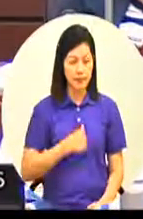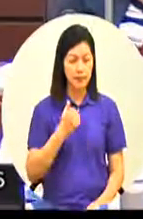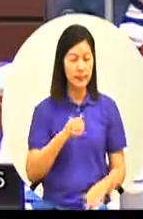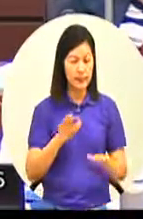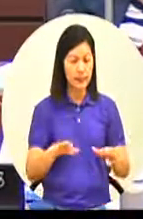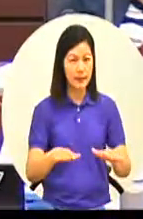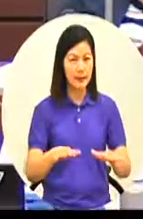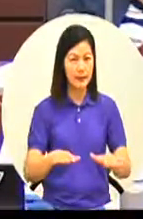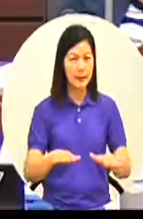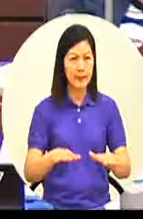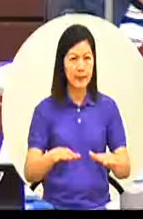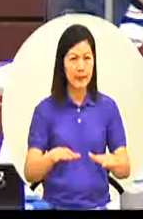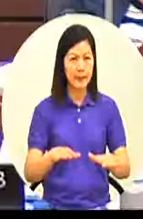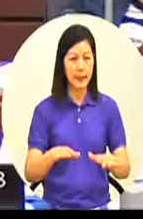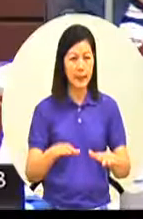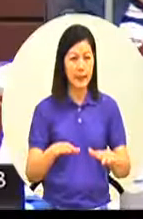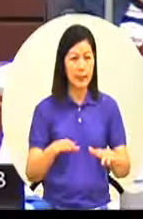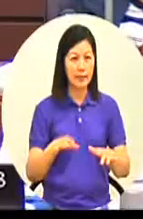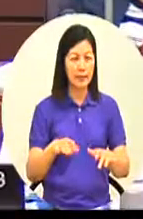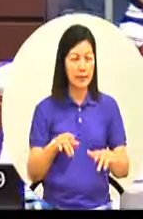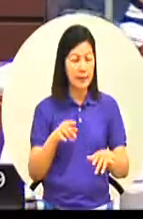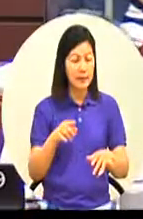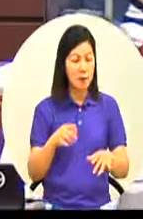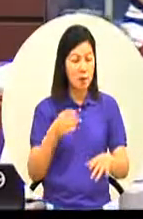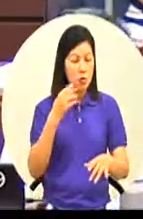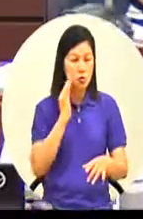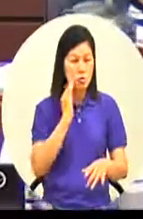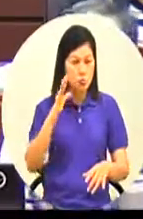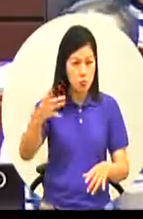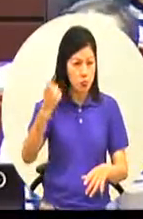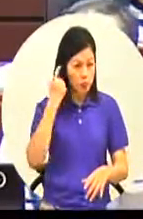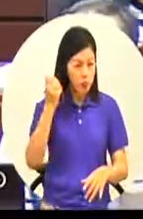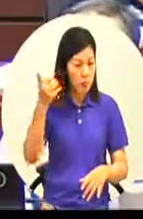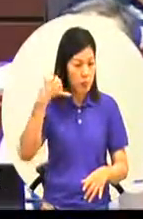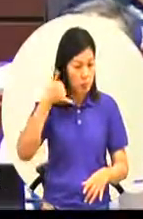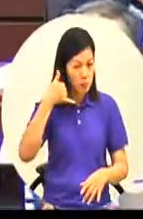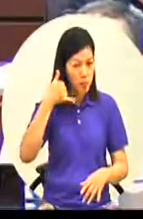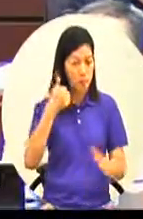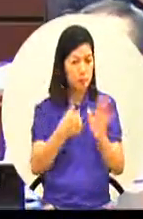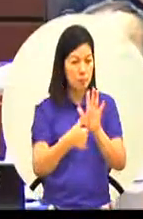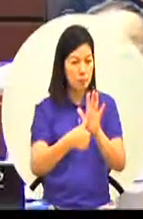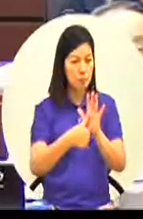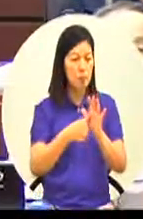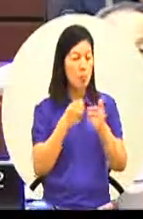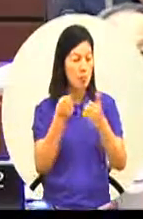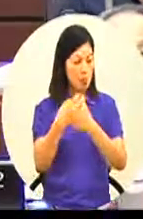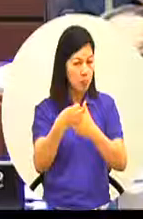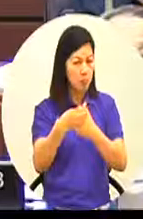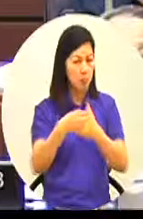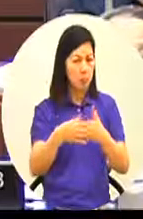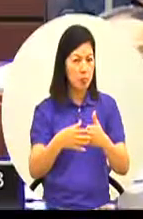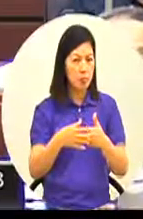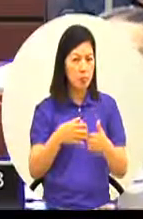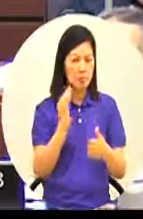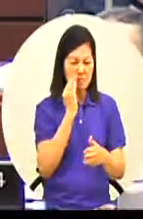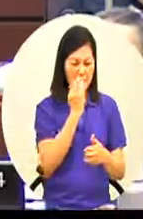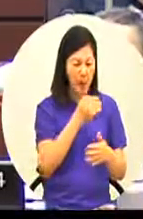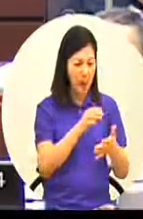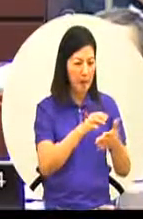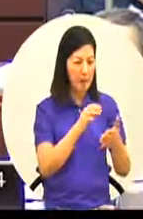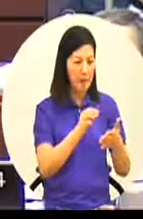原则，第一个，你来这个举报这个一定要具名，匿名的是不接受的哈。第二个